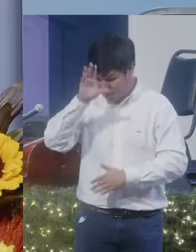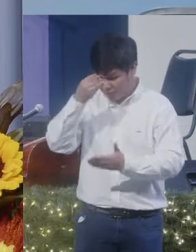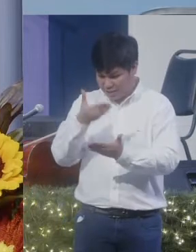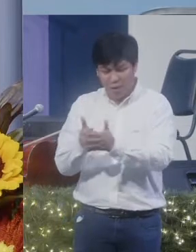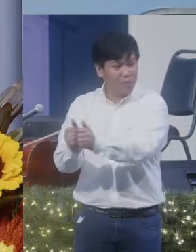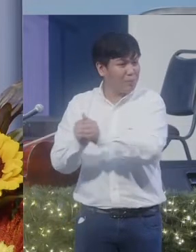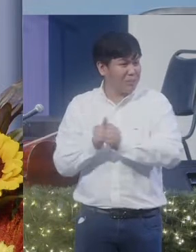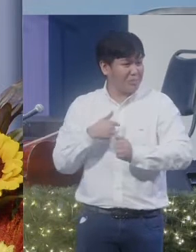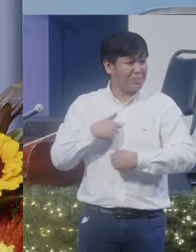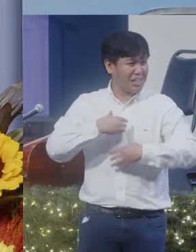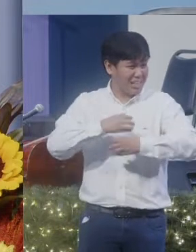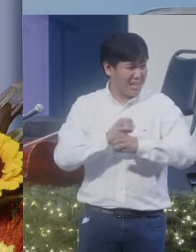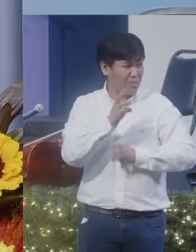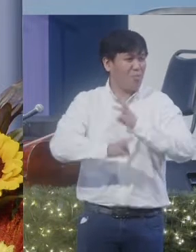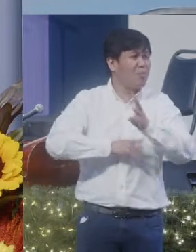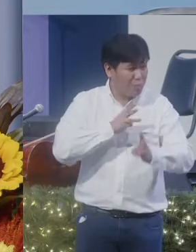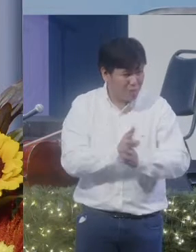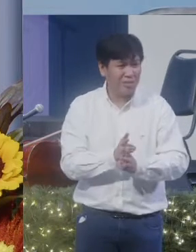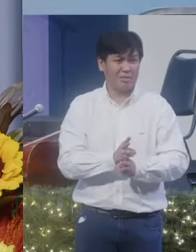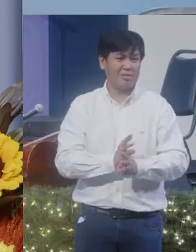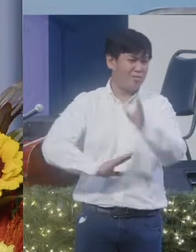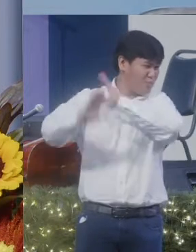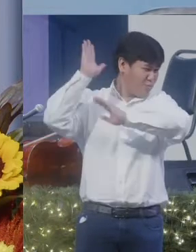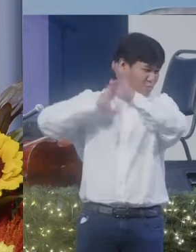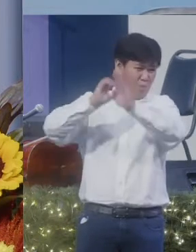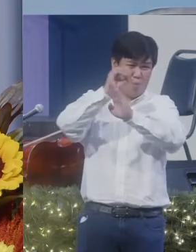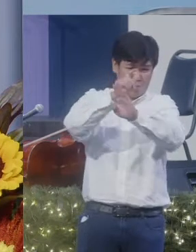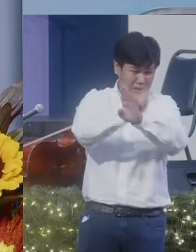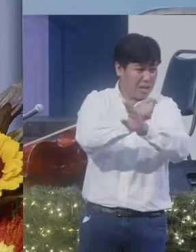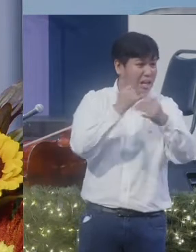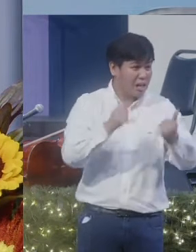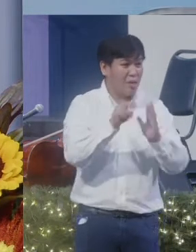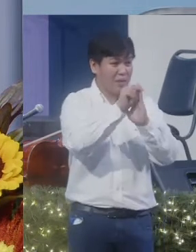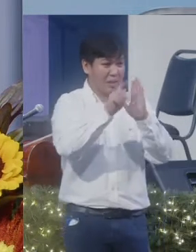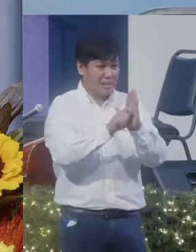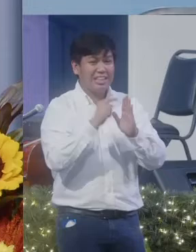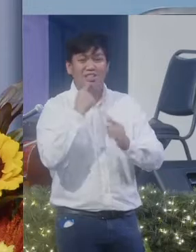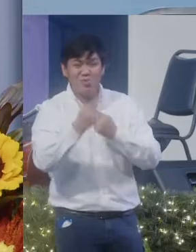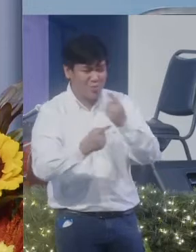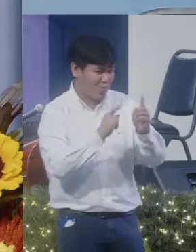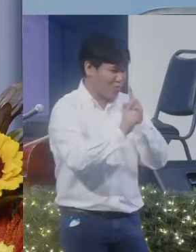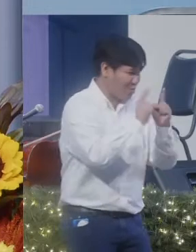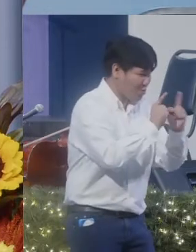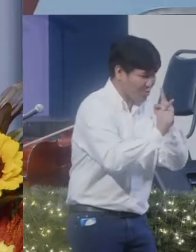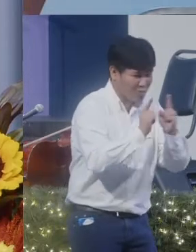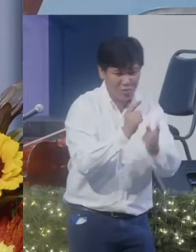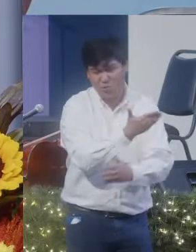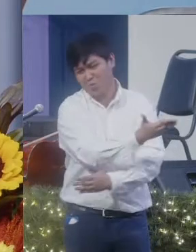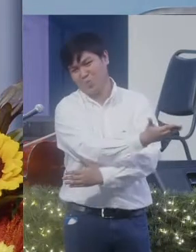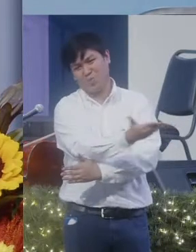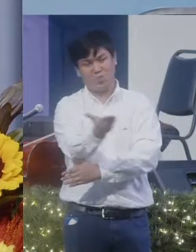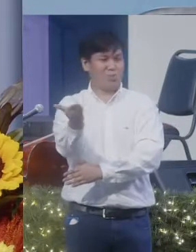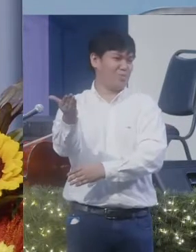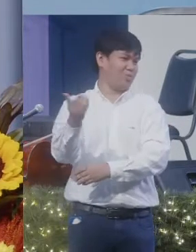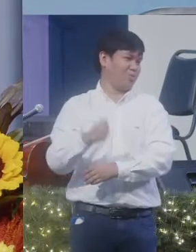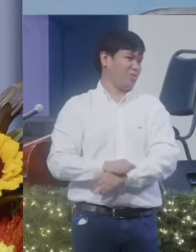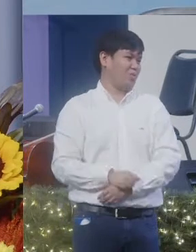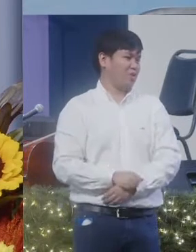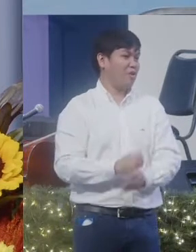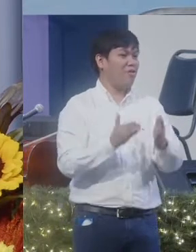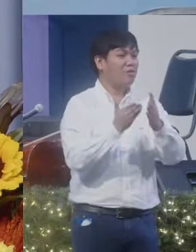imprint of His nature, and He upholds the universe by the word of His power.